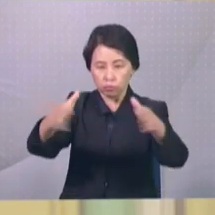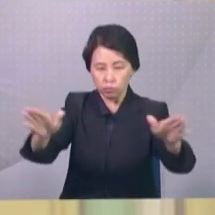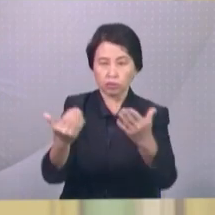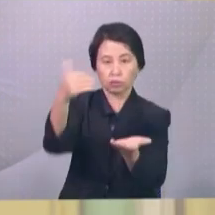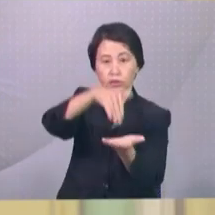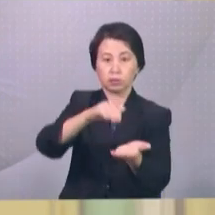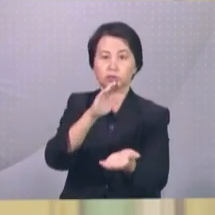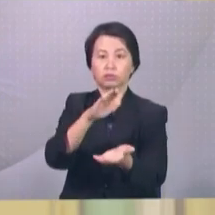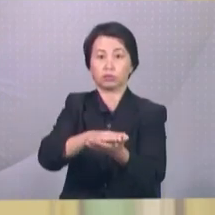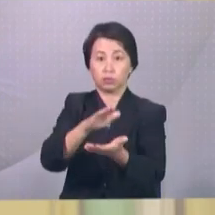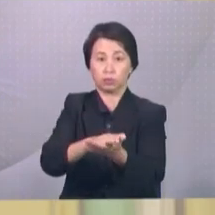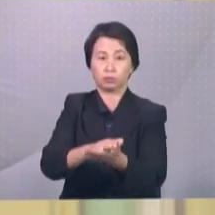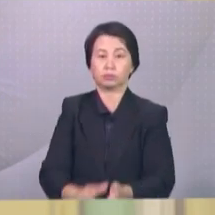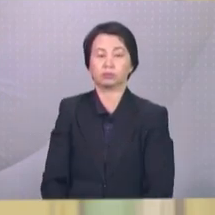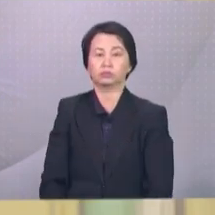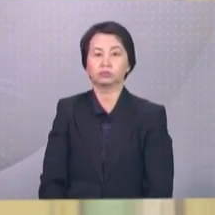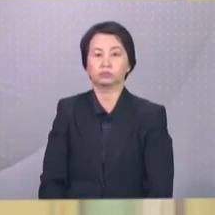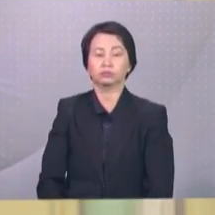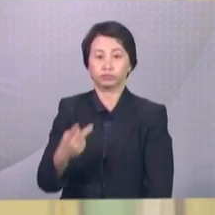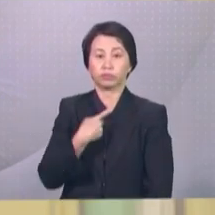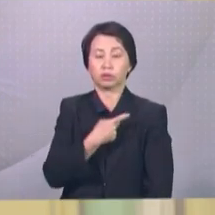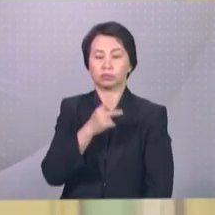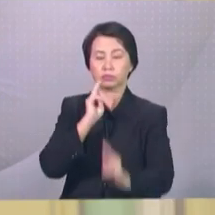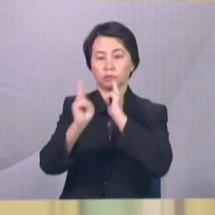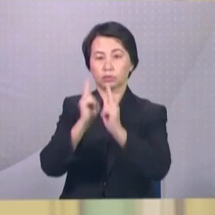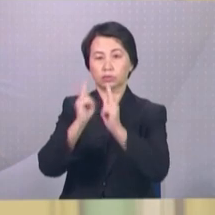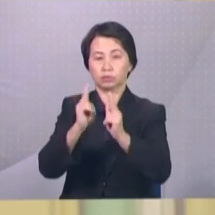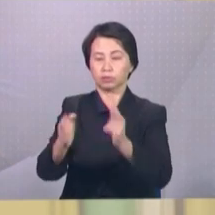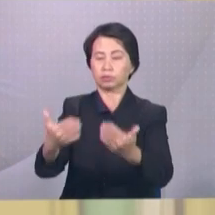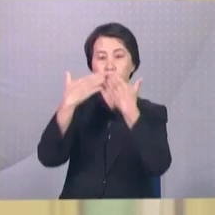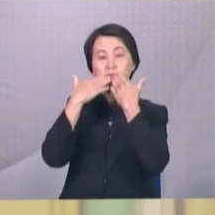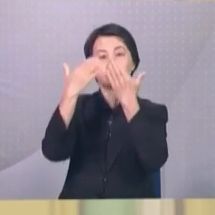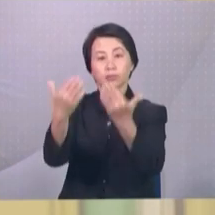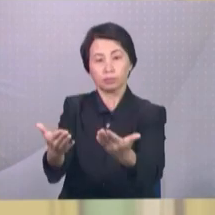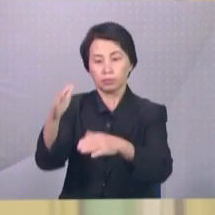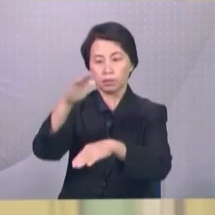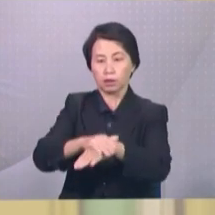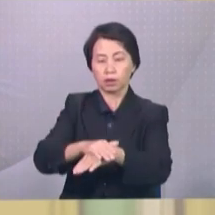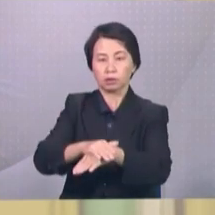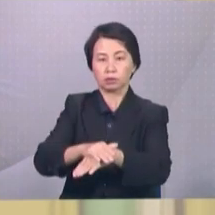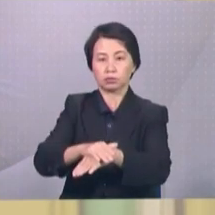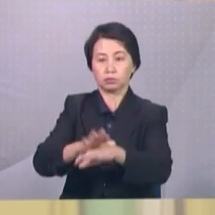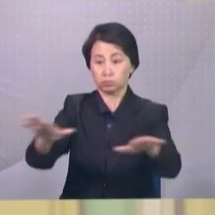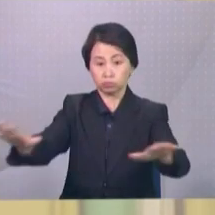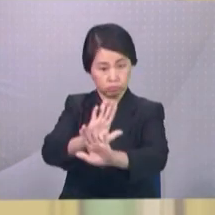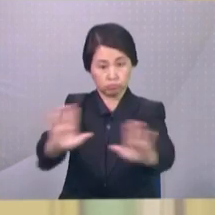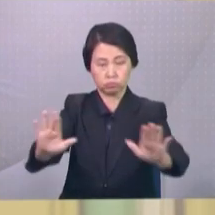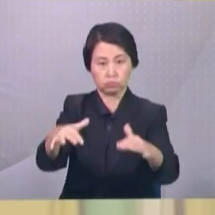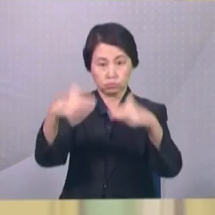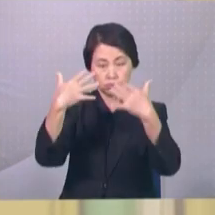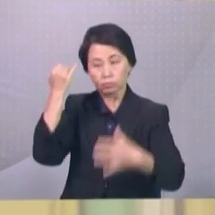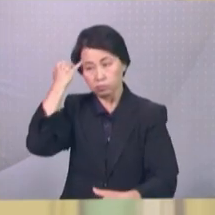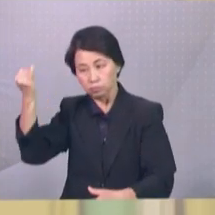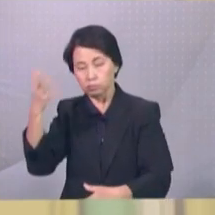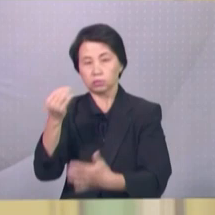semula sekolah. Kami mengucapkan terima kasih atas keprihatinan,